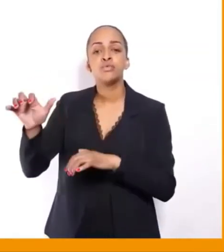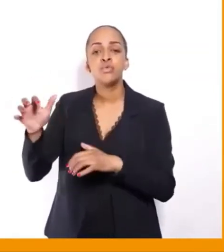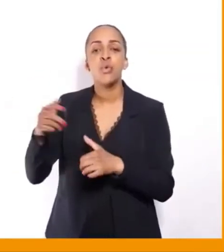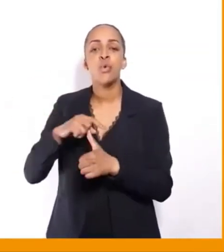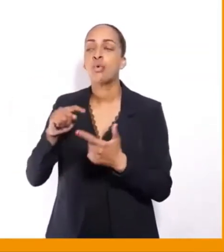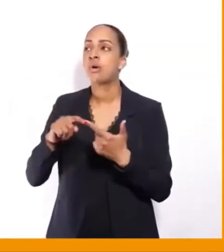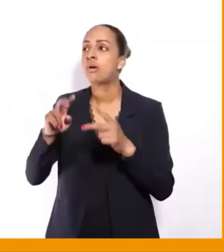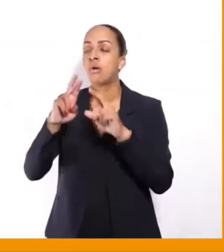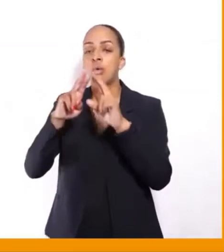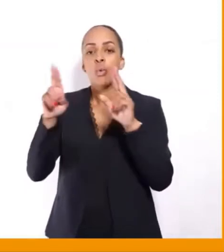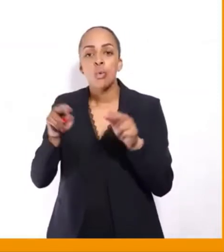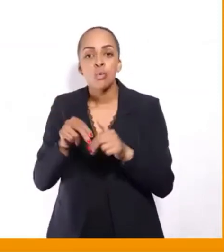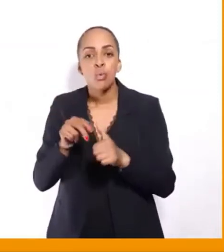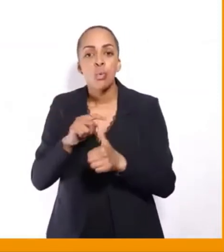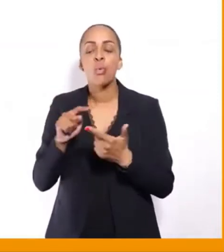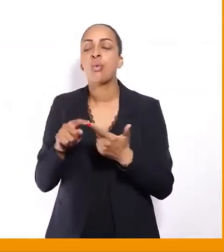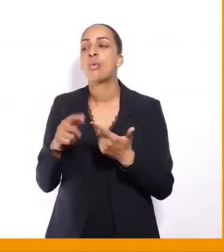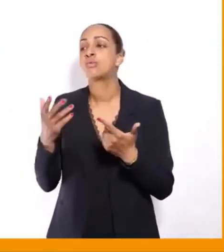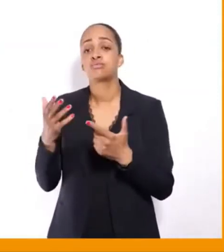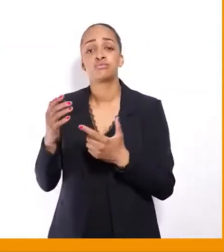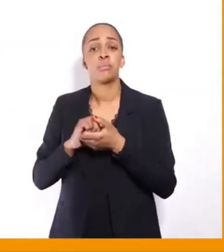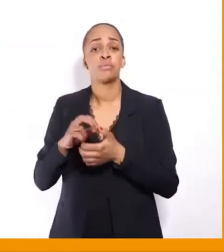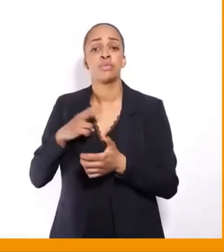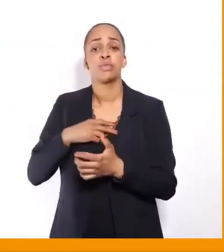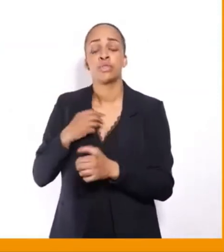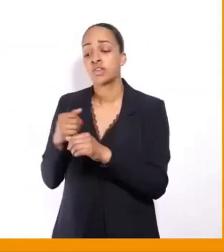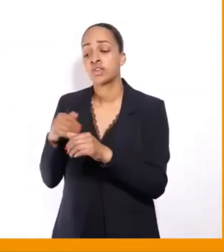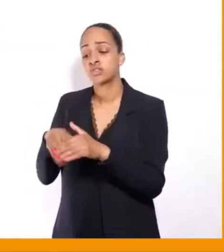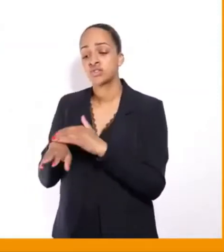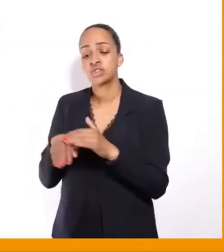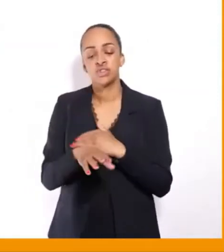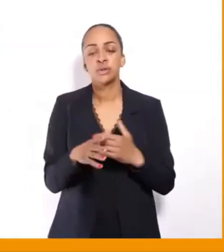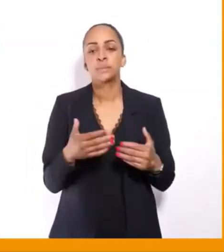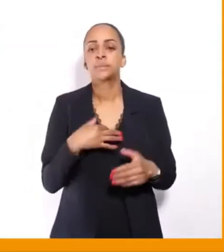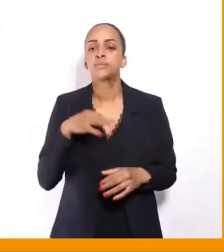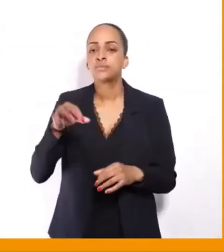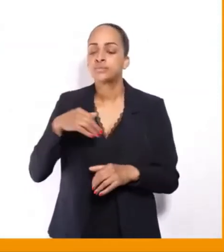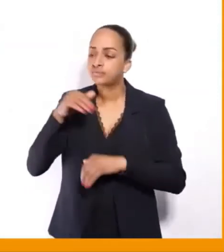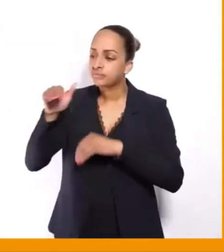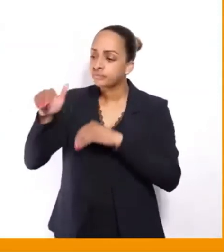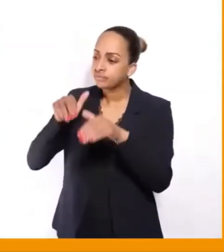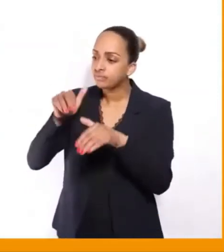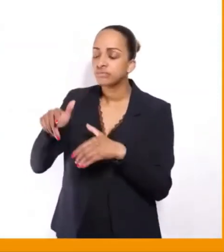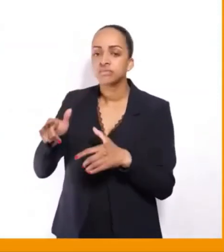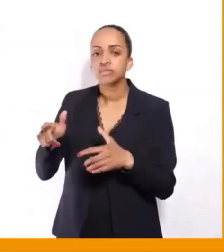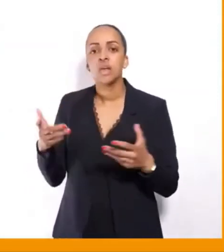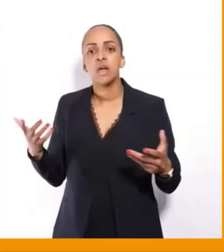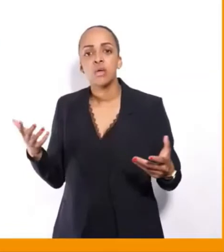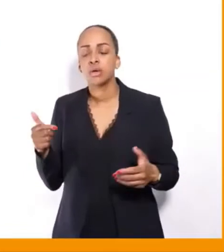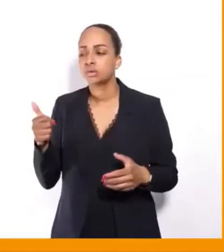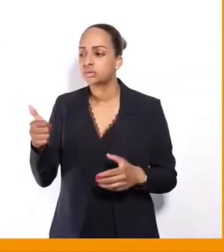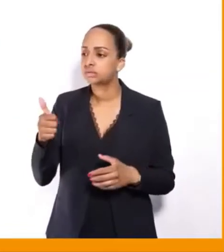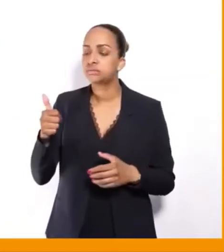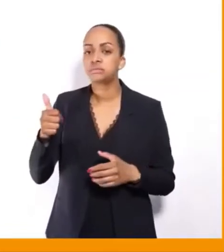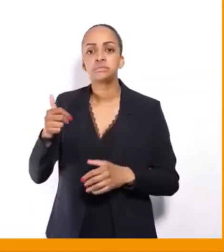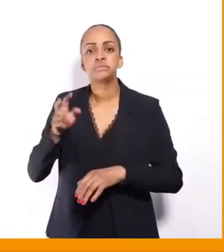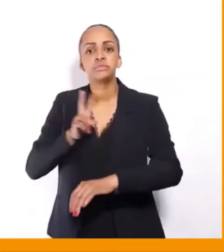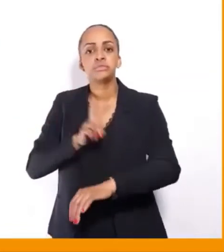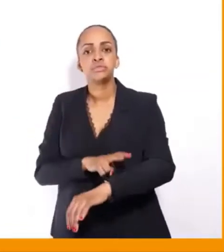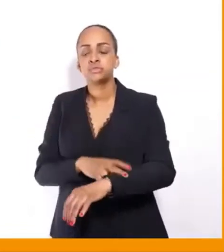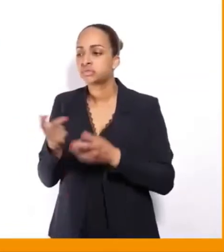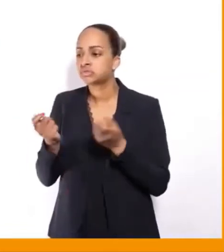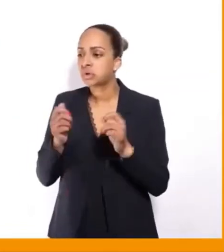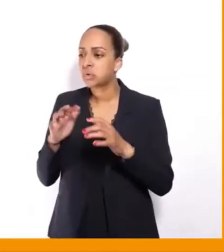Renault. Comment se déroulait la politique de leur direction en matière de handicap, et cette